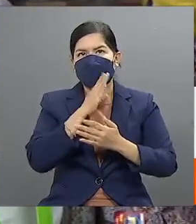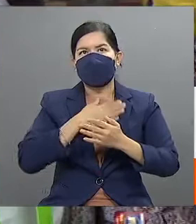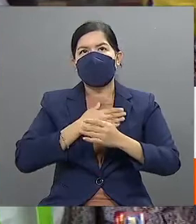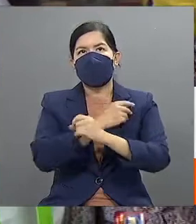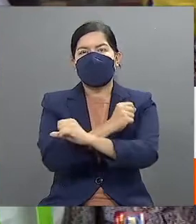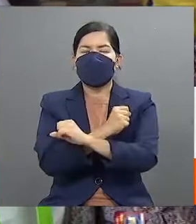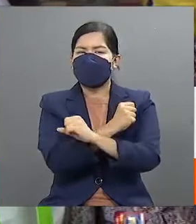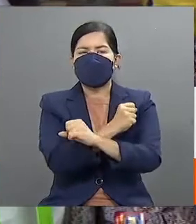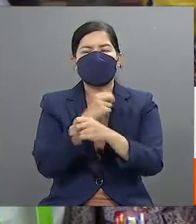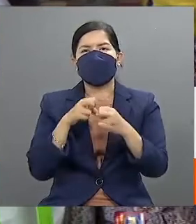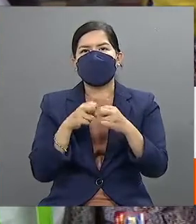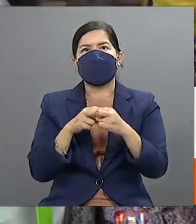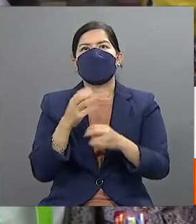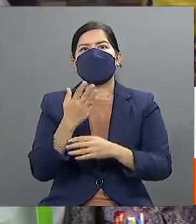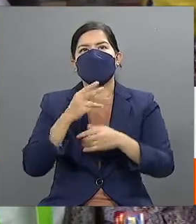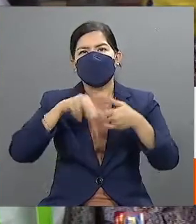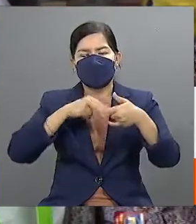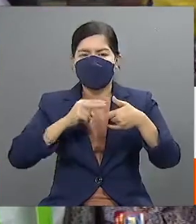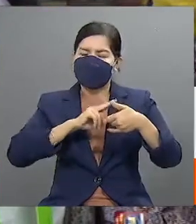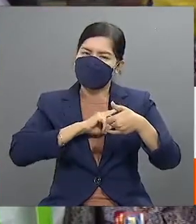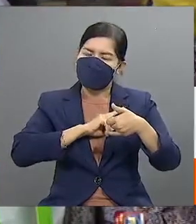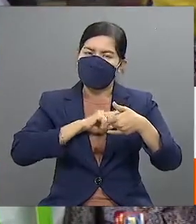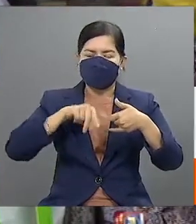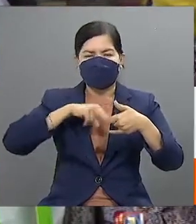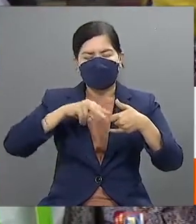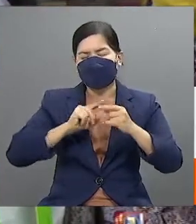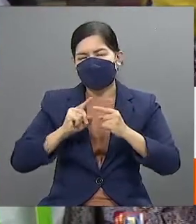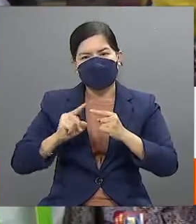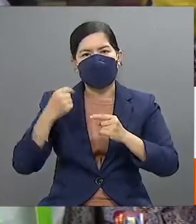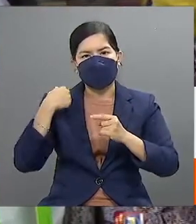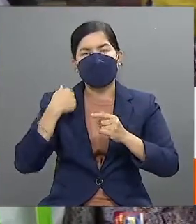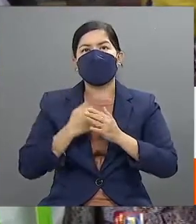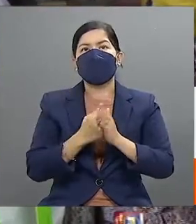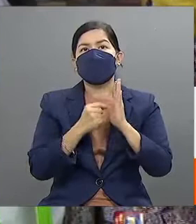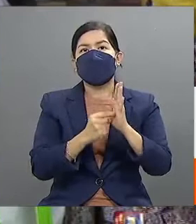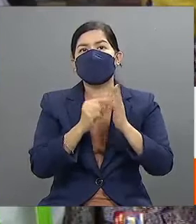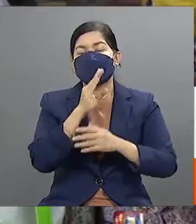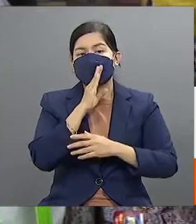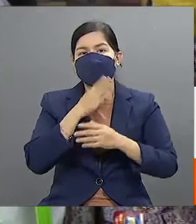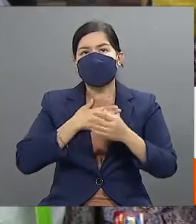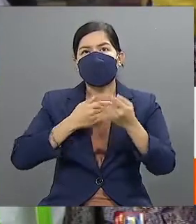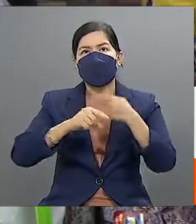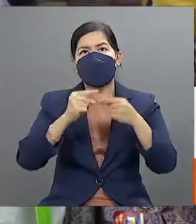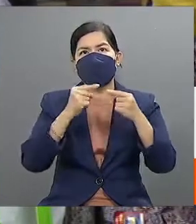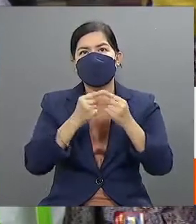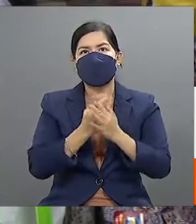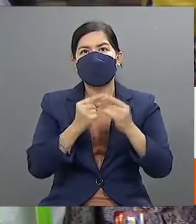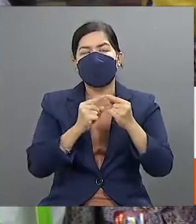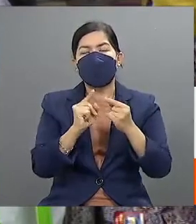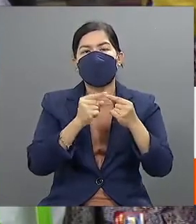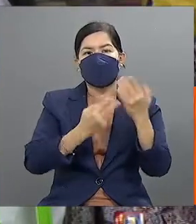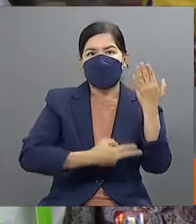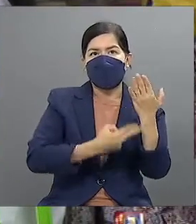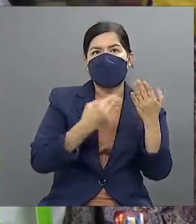แลสุขภาพป้องกันอะไรที่มันถูกต้องเช่นอย่างเราไปพักที่โรงแรมคนต่างชาติเยอะมันก็ไม่เป็นอะไรหร